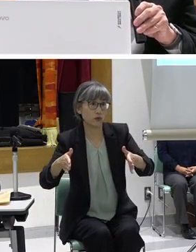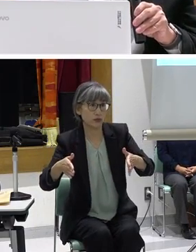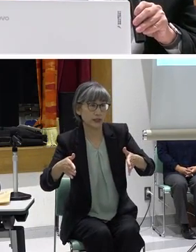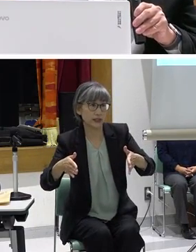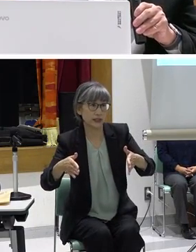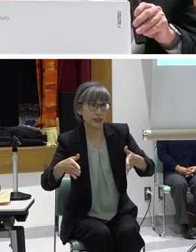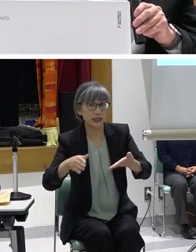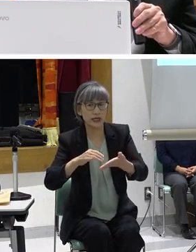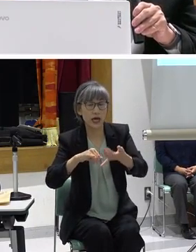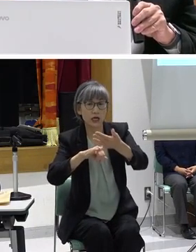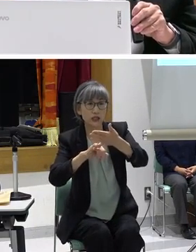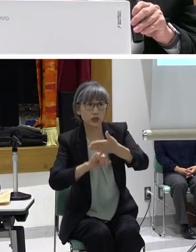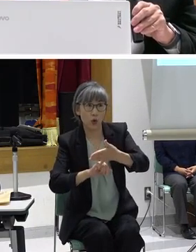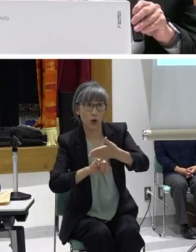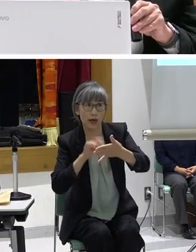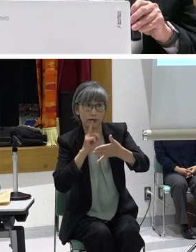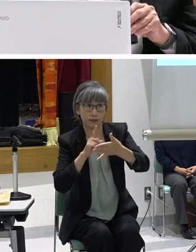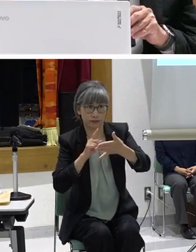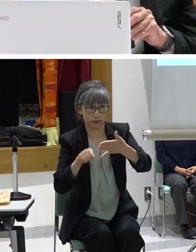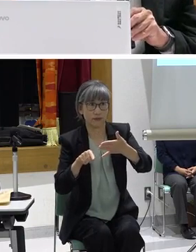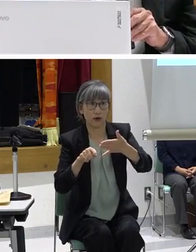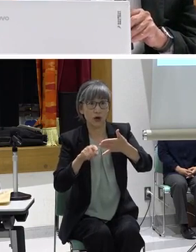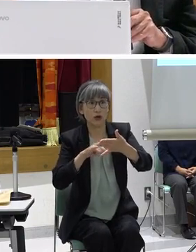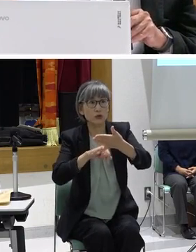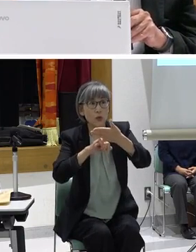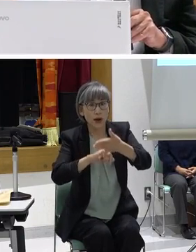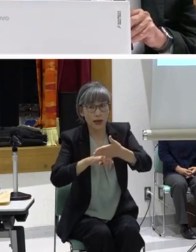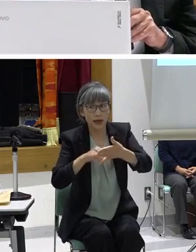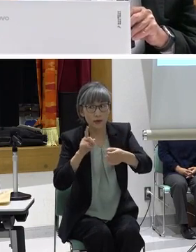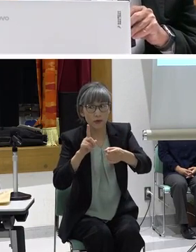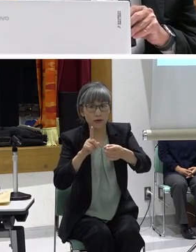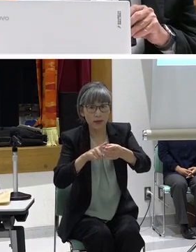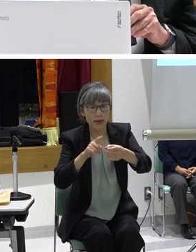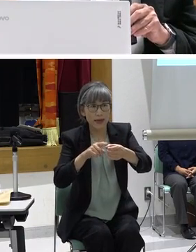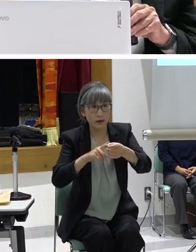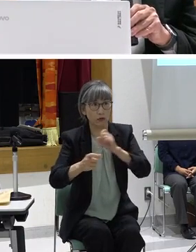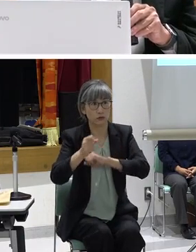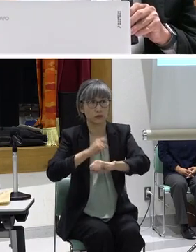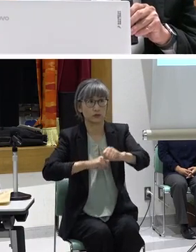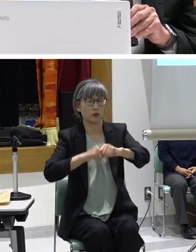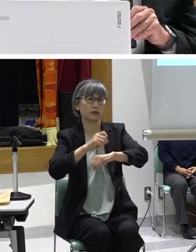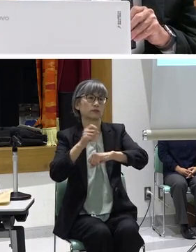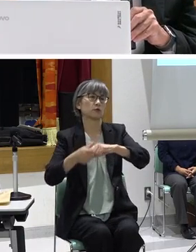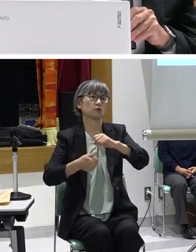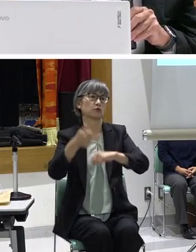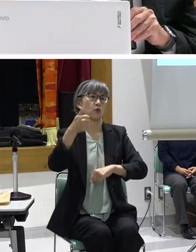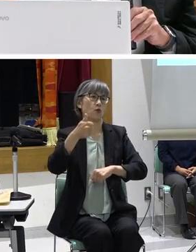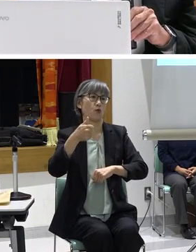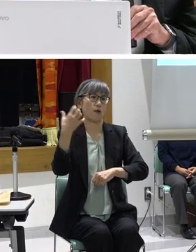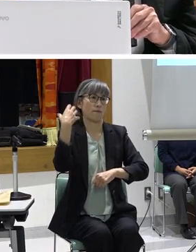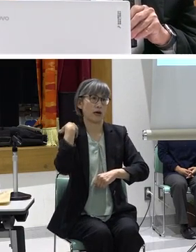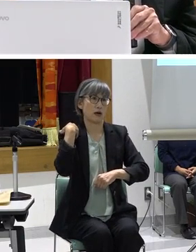例、その制定運動の事務局長なんかも務めました。